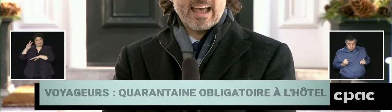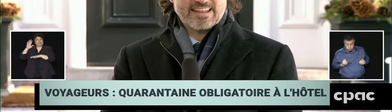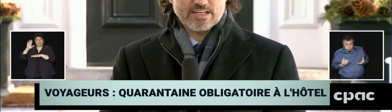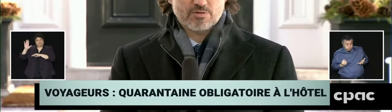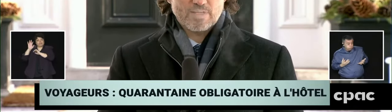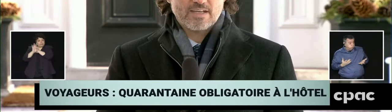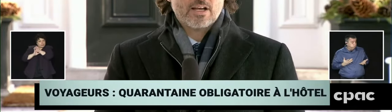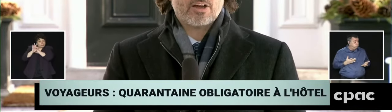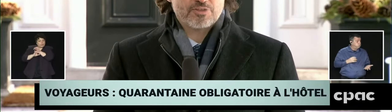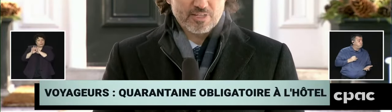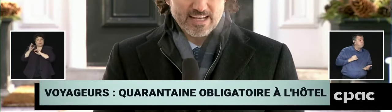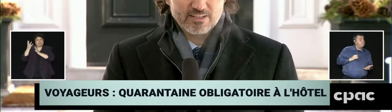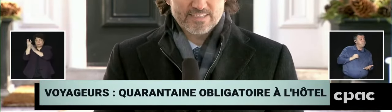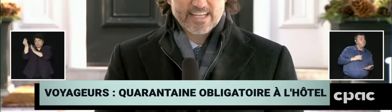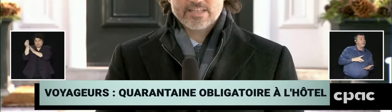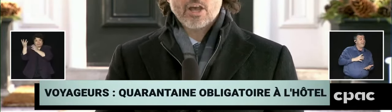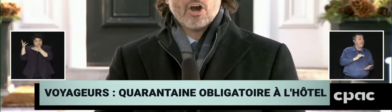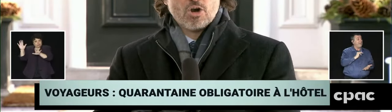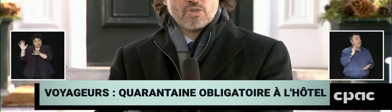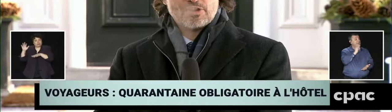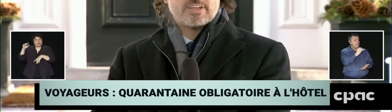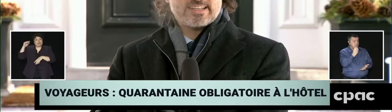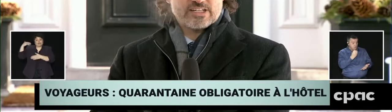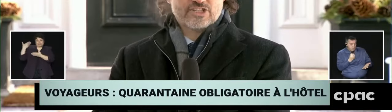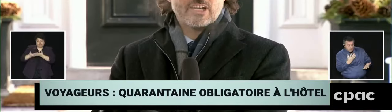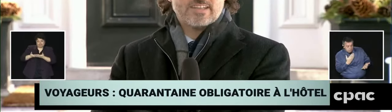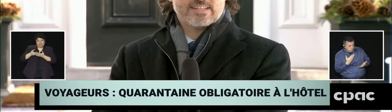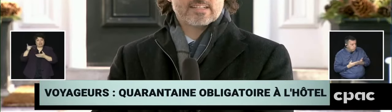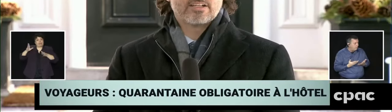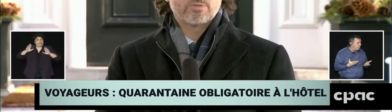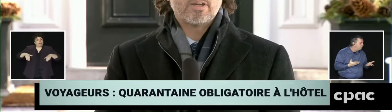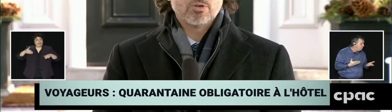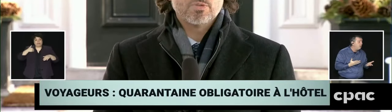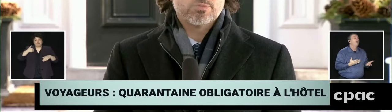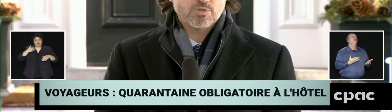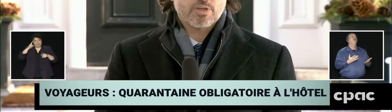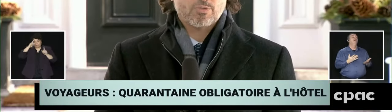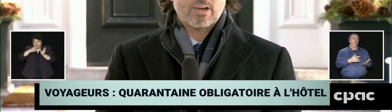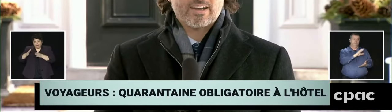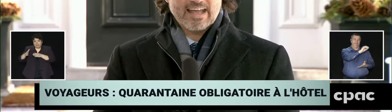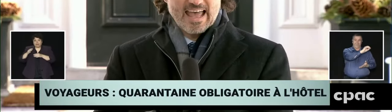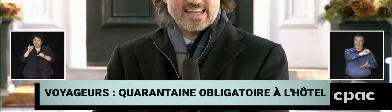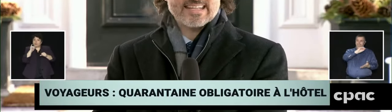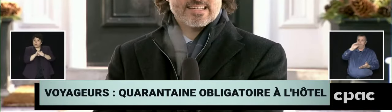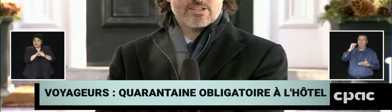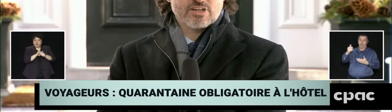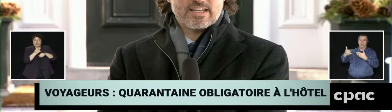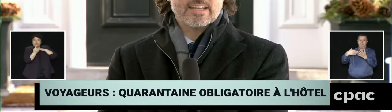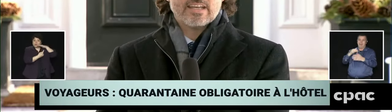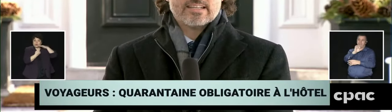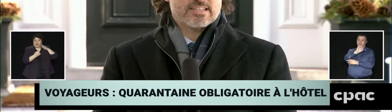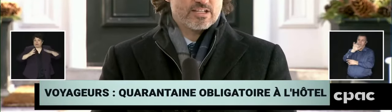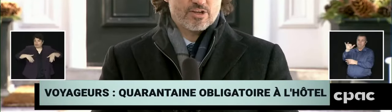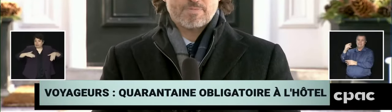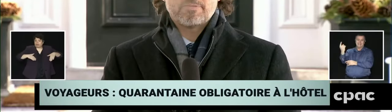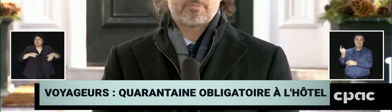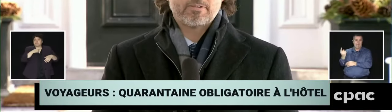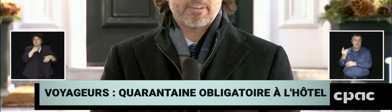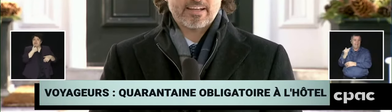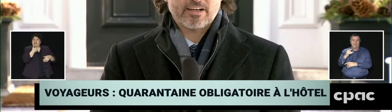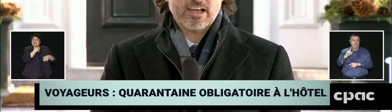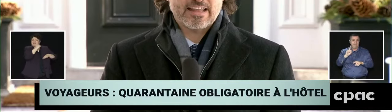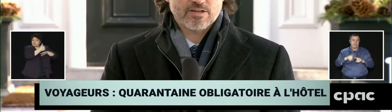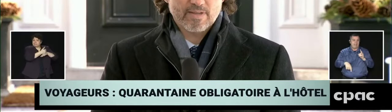plan adéquat de quarantaine, on a déjà des endroits où ils vont devoir aller s'isoler s'ils ne peuvent